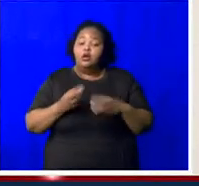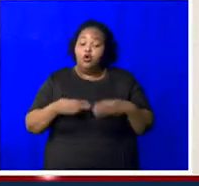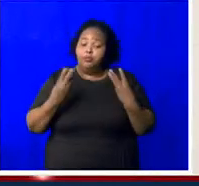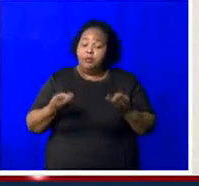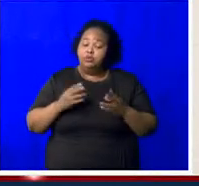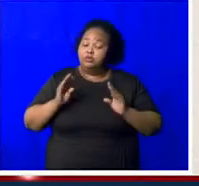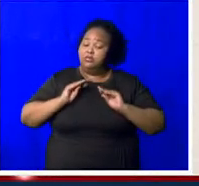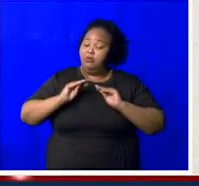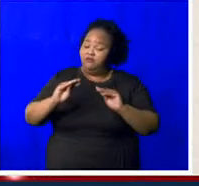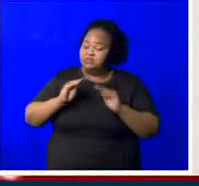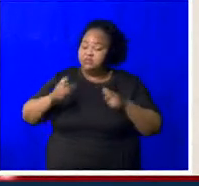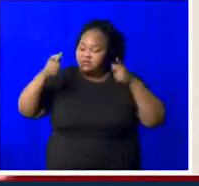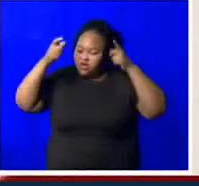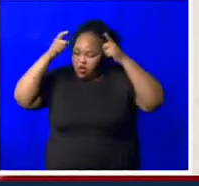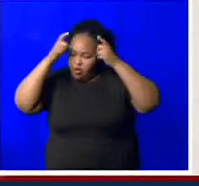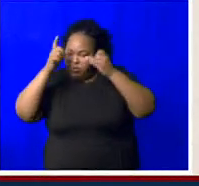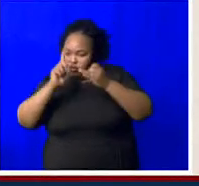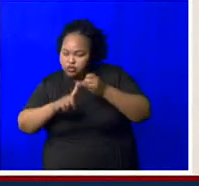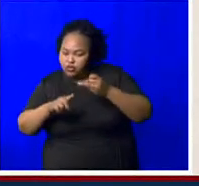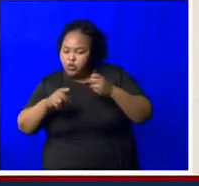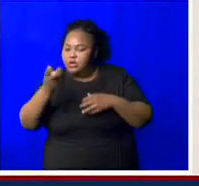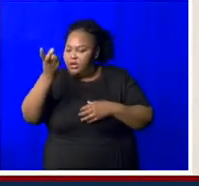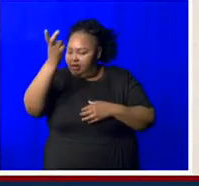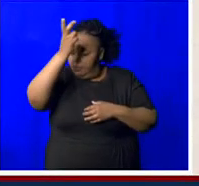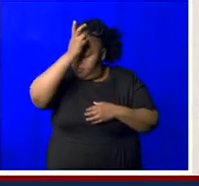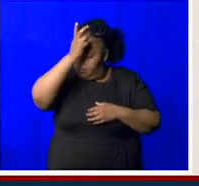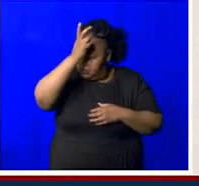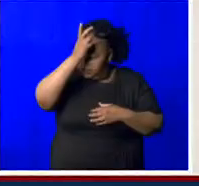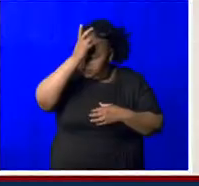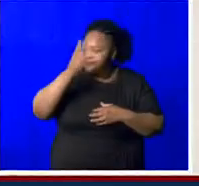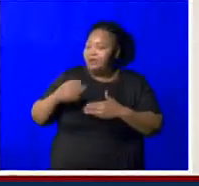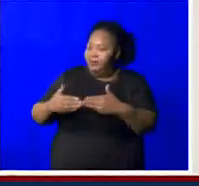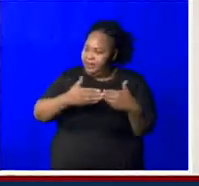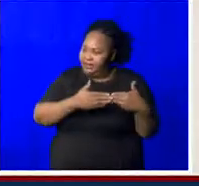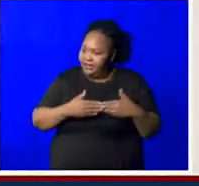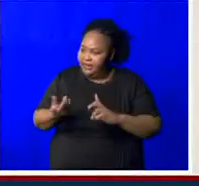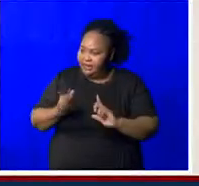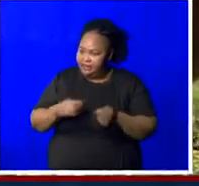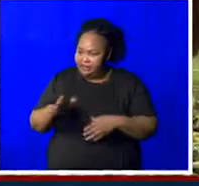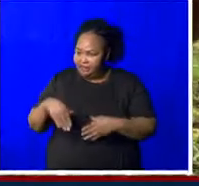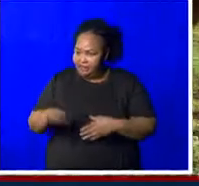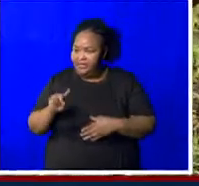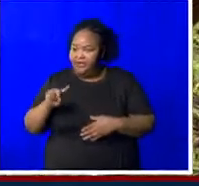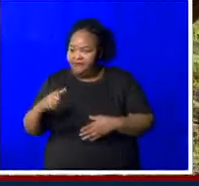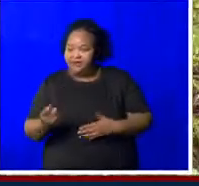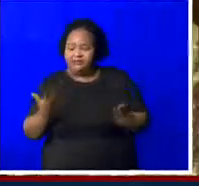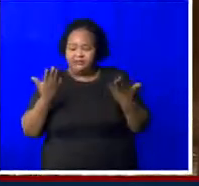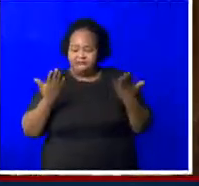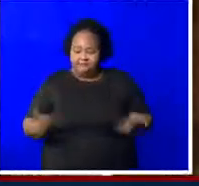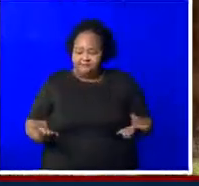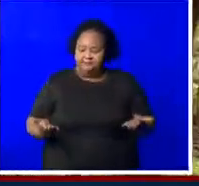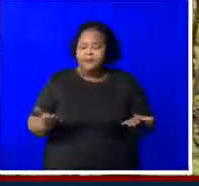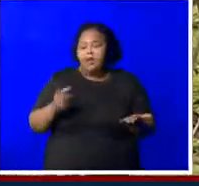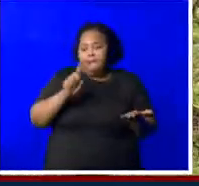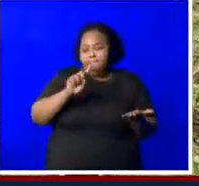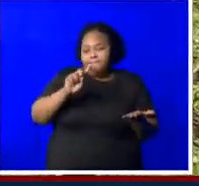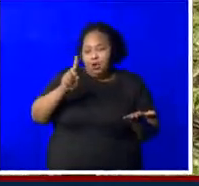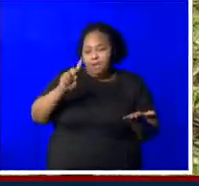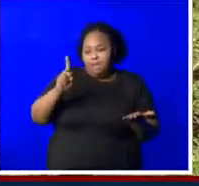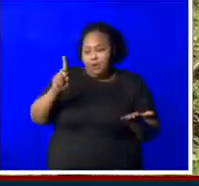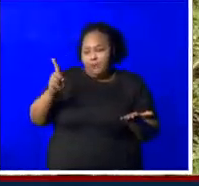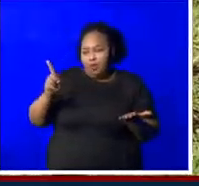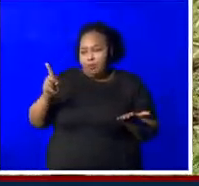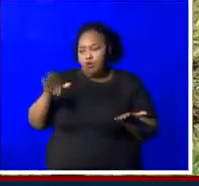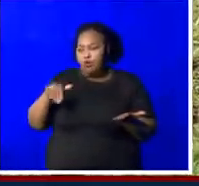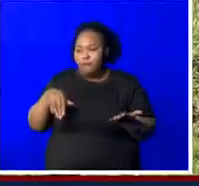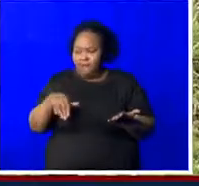noma netimbuti tabo ngendlela lesiyithi ke manje usebentisa ukuthi kala iweight phinze futhi usebentisa